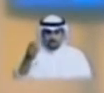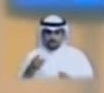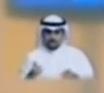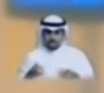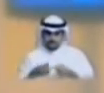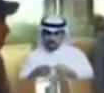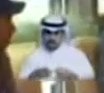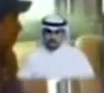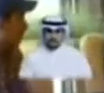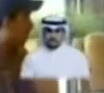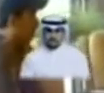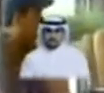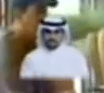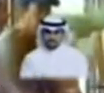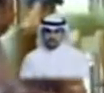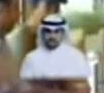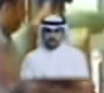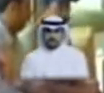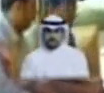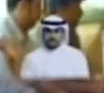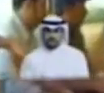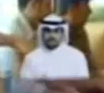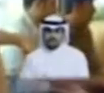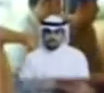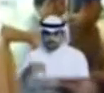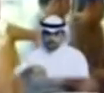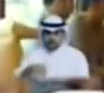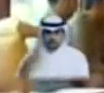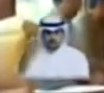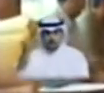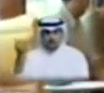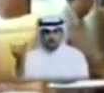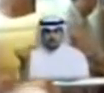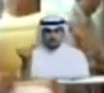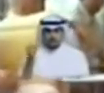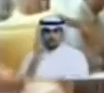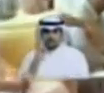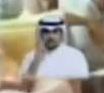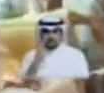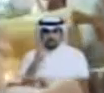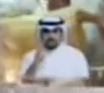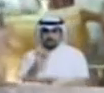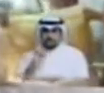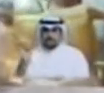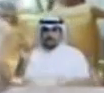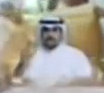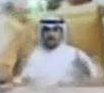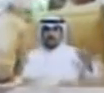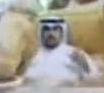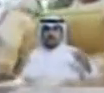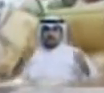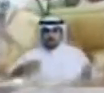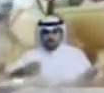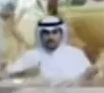الافتتاح. أتمنى أن فرقة التلفزيون هم بالليل يعزفون نفس المكان. ليش؟ لأن